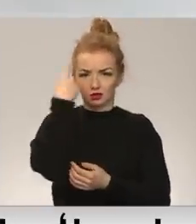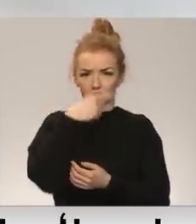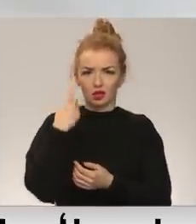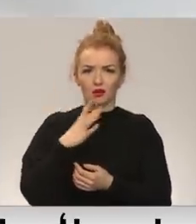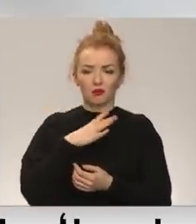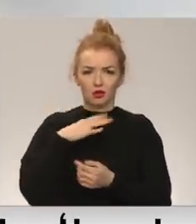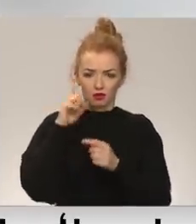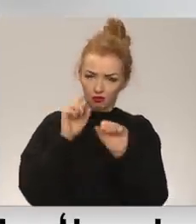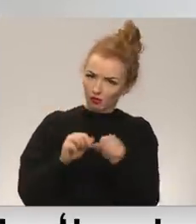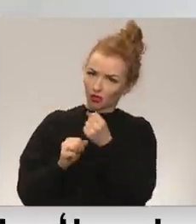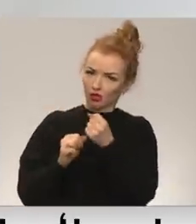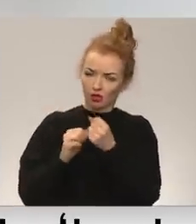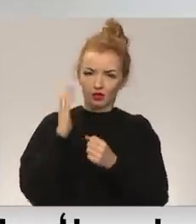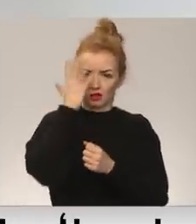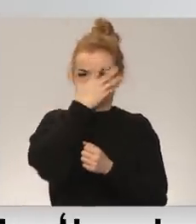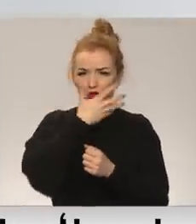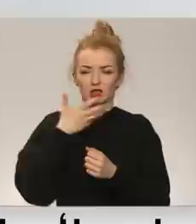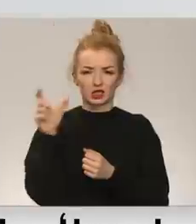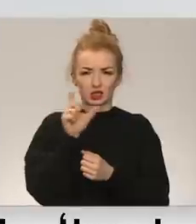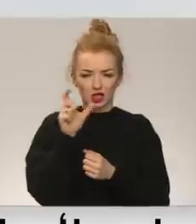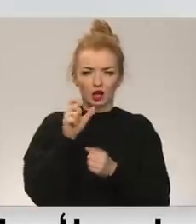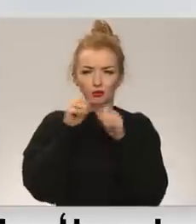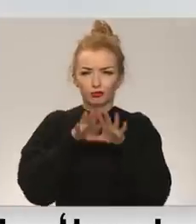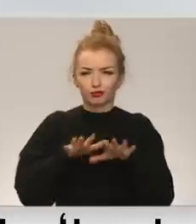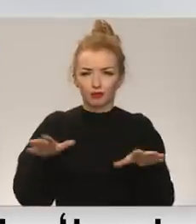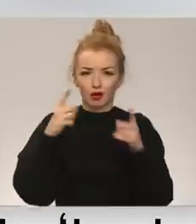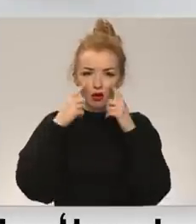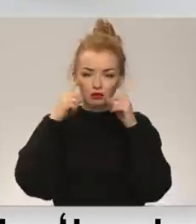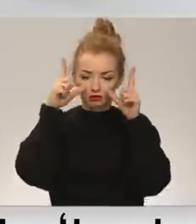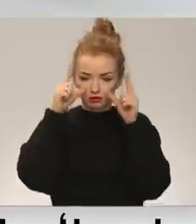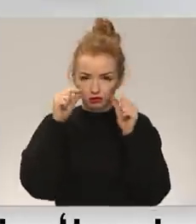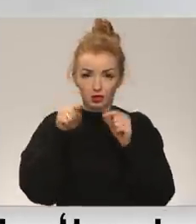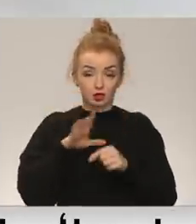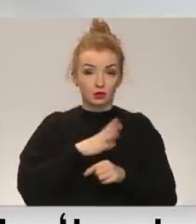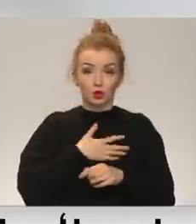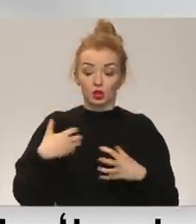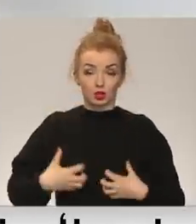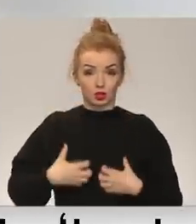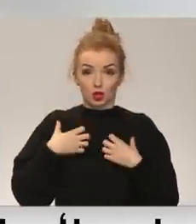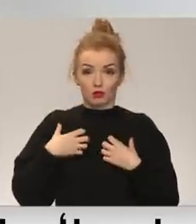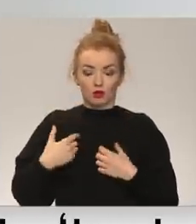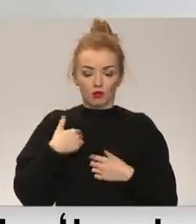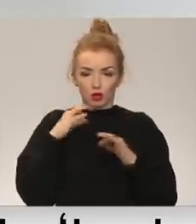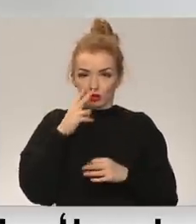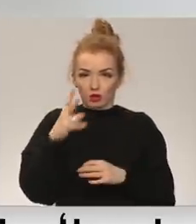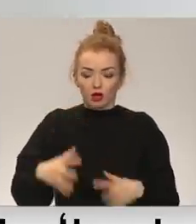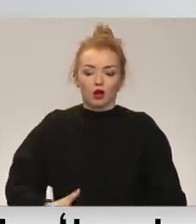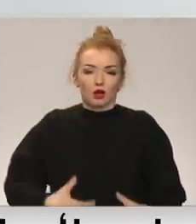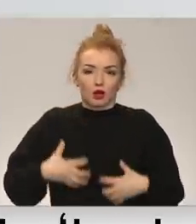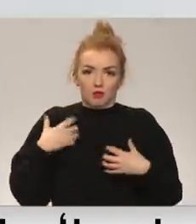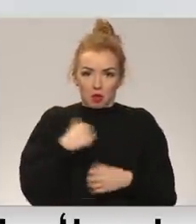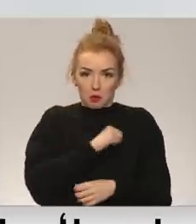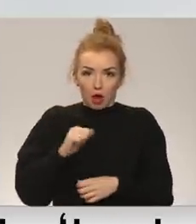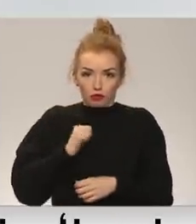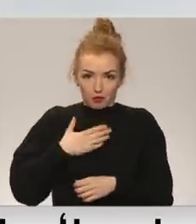pagriezta uz mūsu pusi, visa zilumos apkārt asins pēļķi, acis aizvērtas. Tas bija šausmīgs skats, man sākās histērija, jo pašai ir